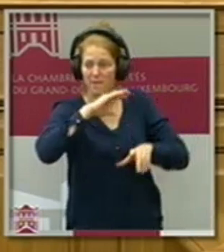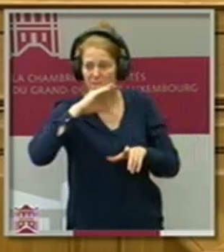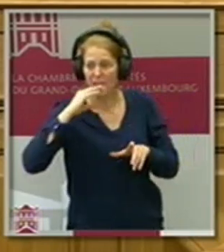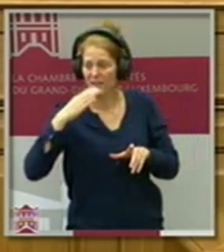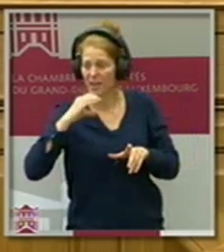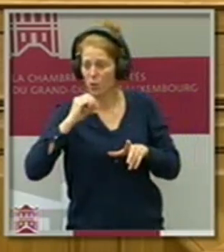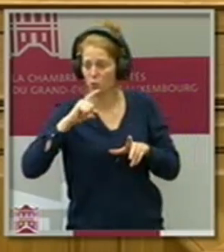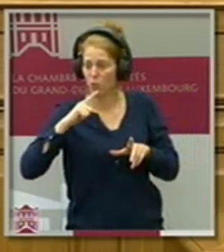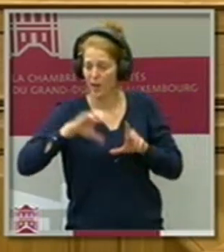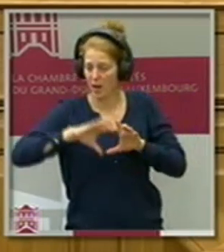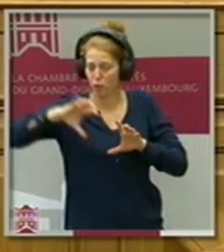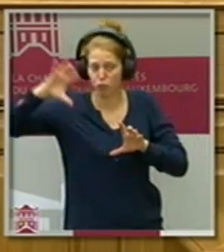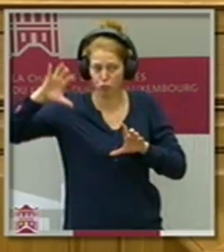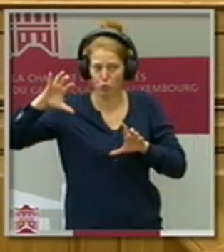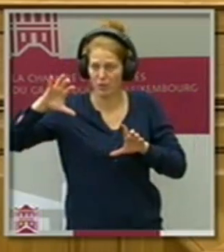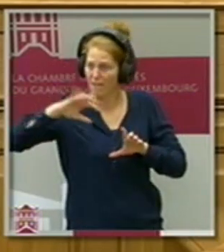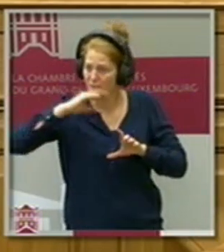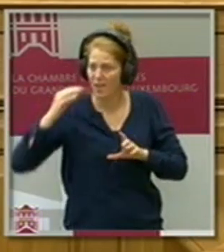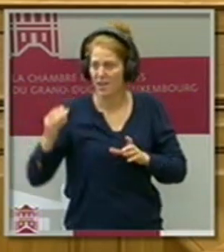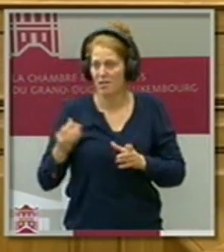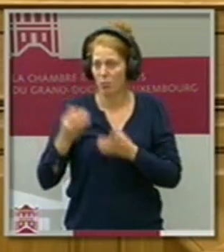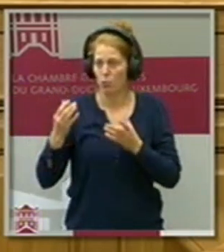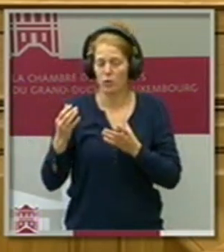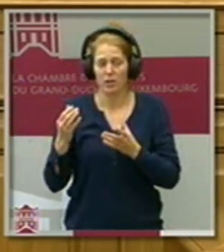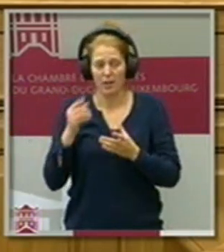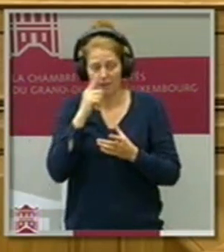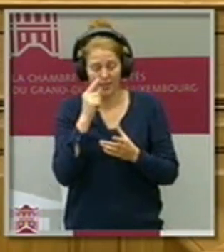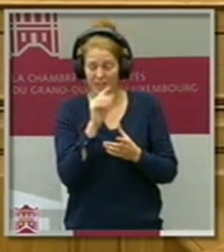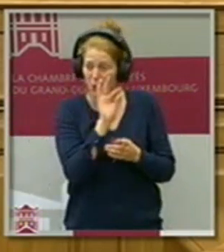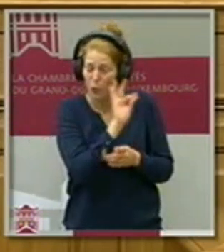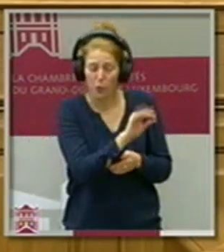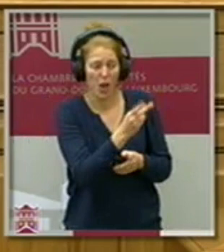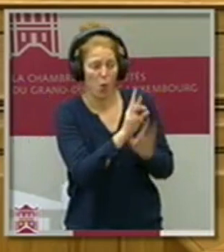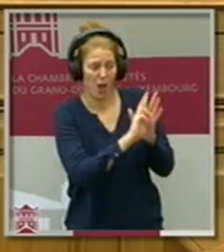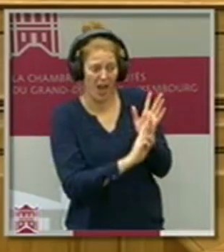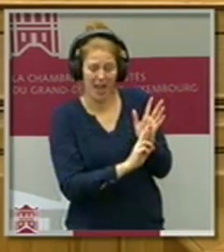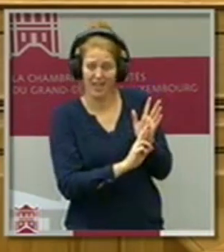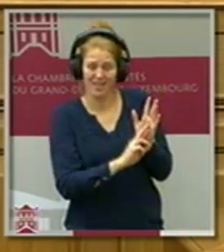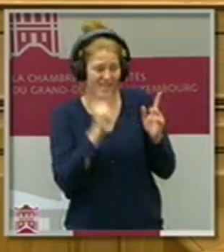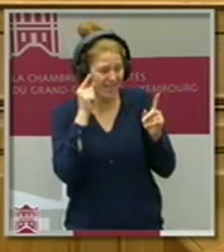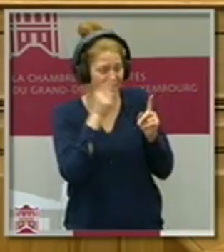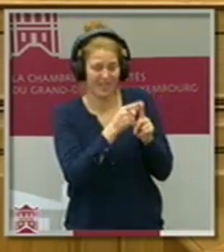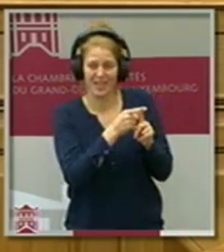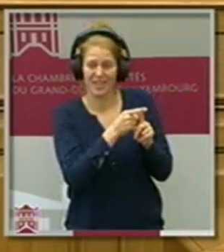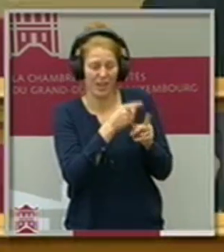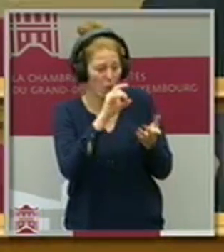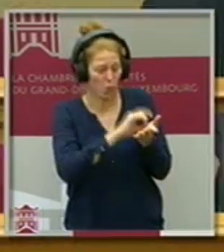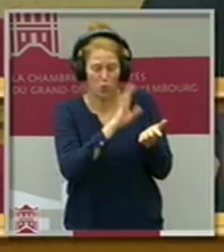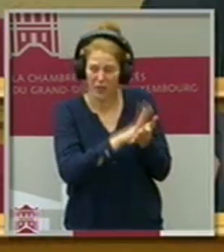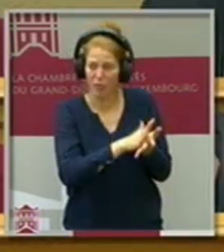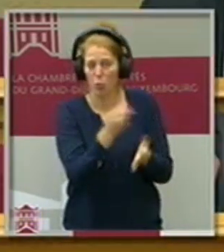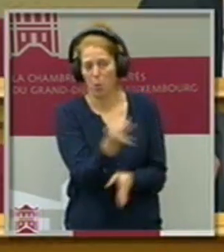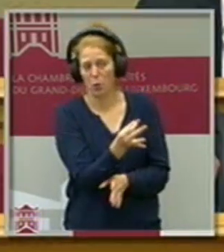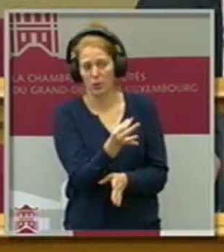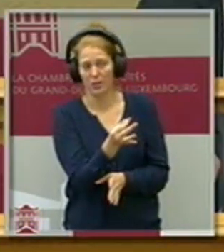also international nicht fertig bringen, für denen ein Kader zu setzen, für denen Ziele und Datum zu setzen, für